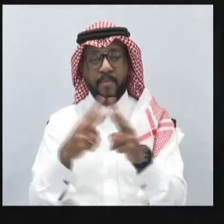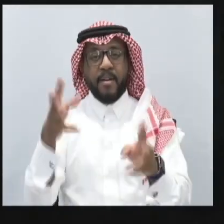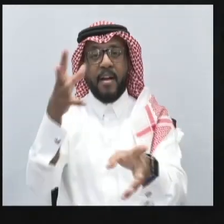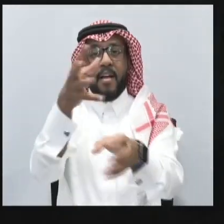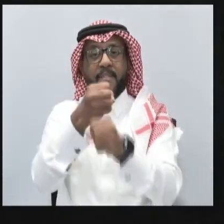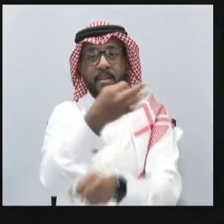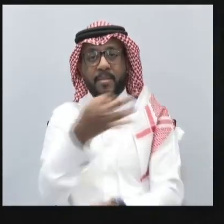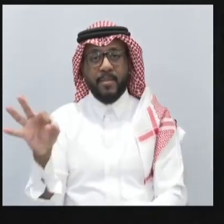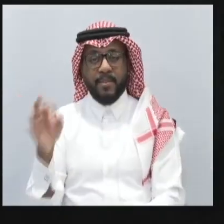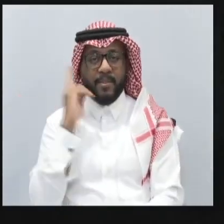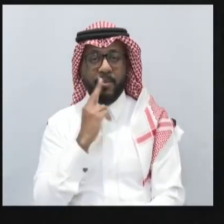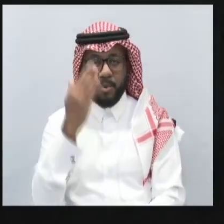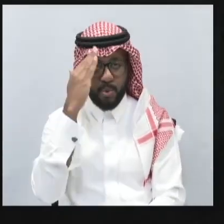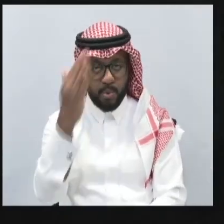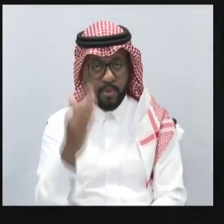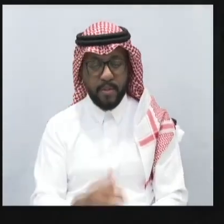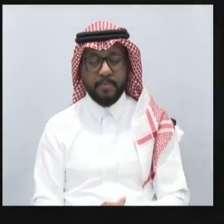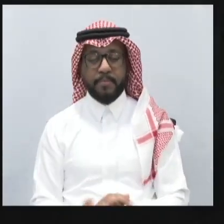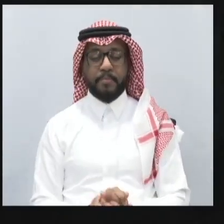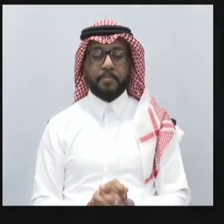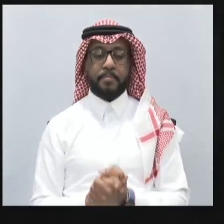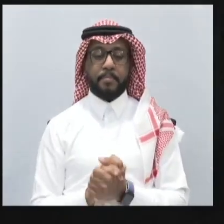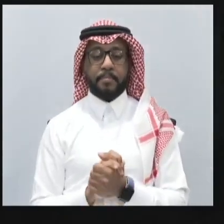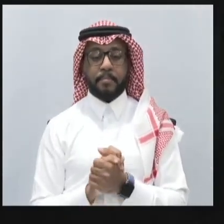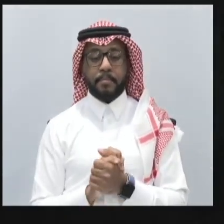باذن الله نستودعكم الله الذي لا تضيع ودائعه في امان الله